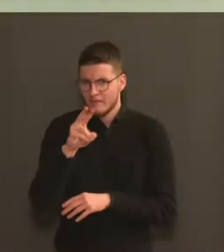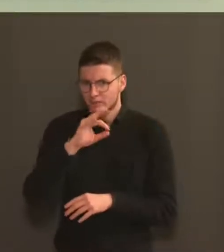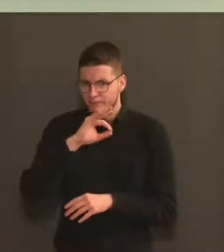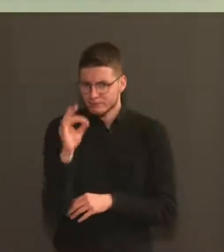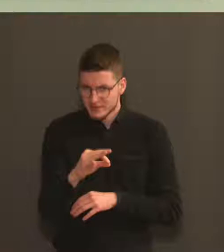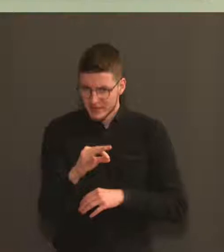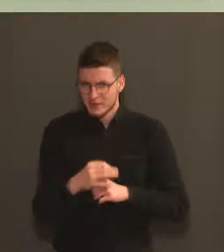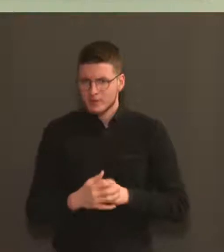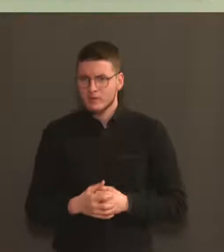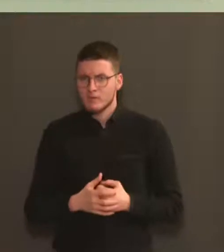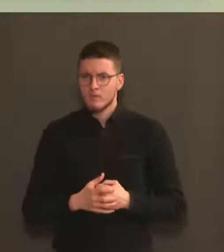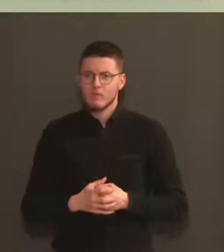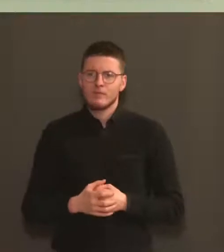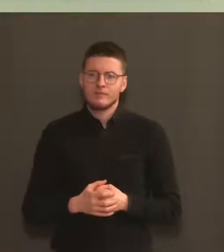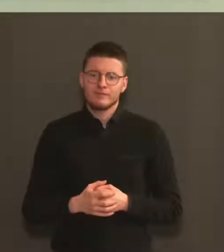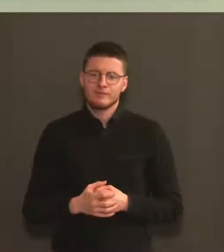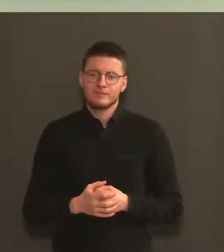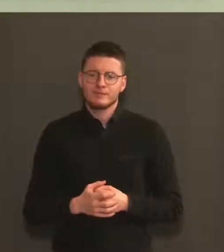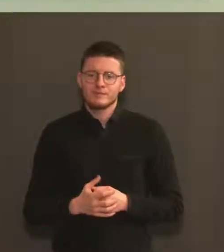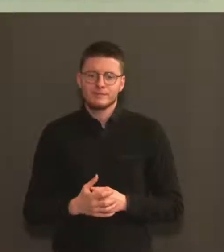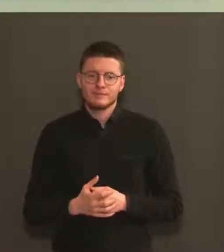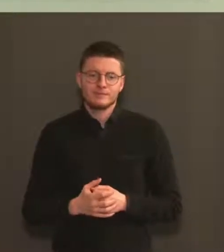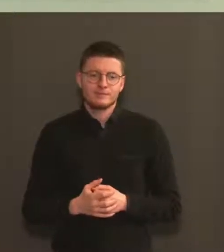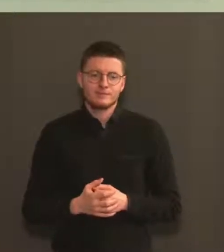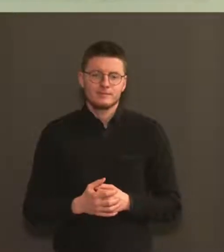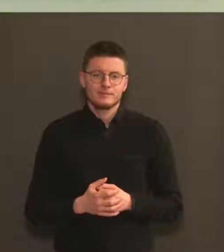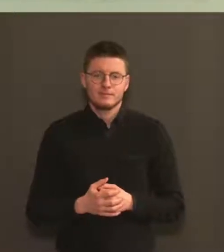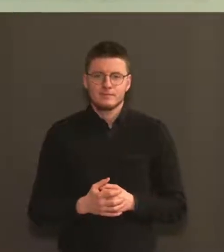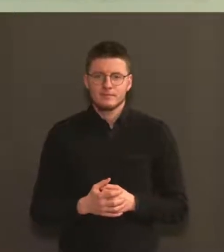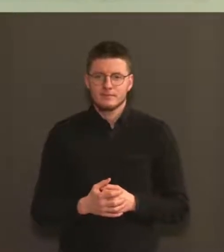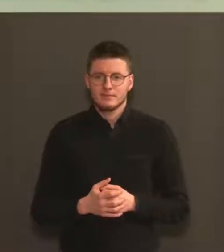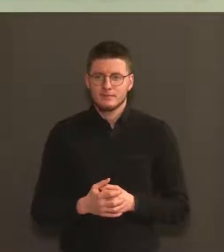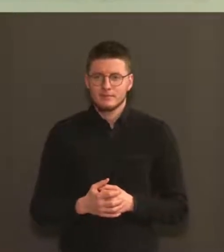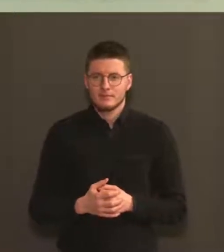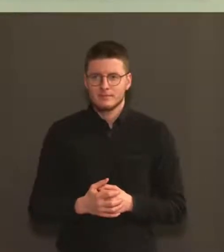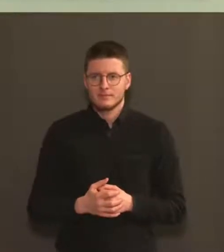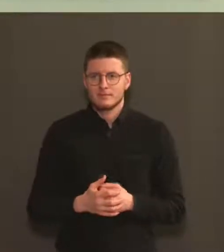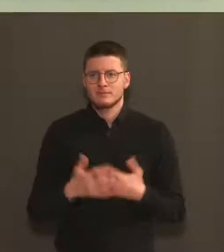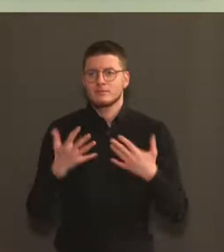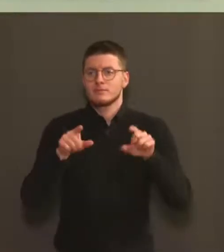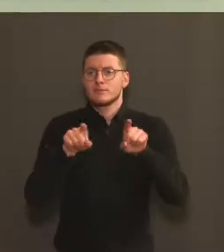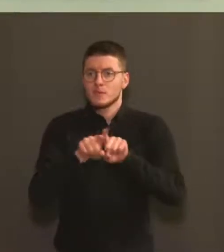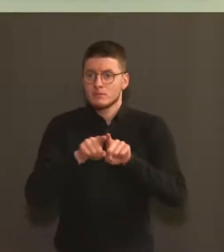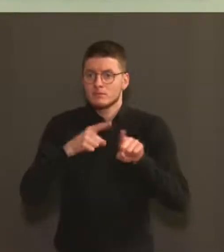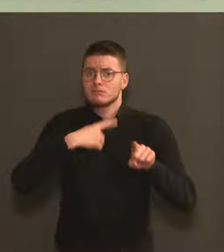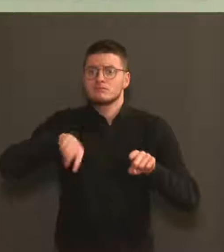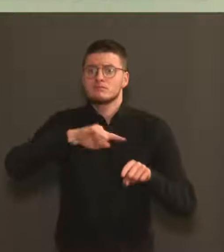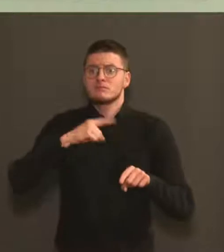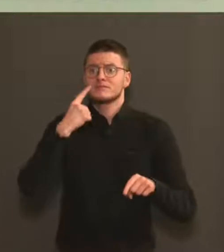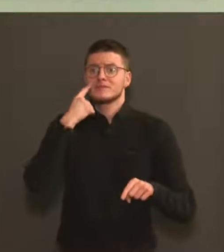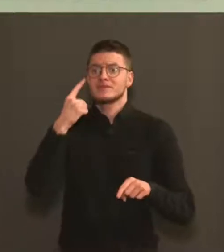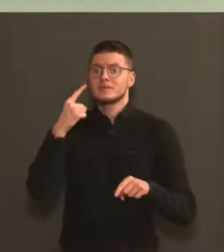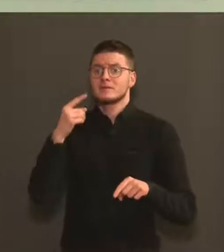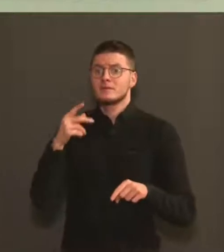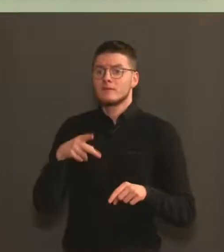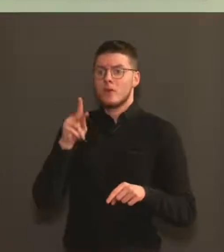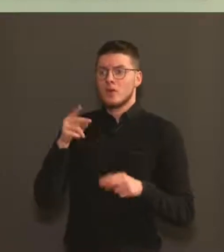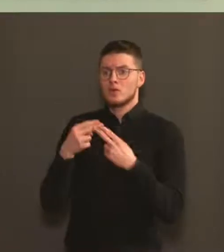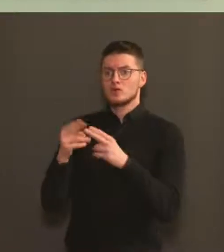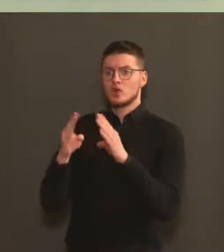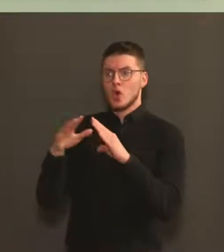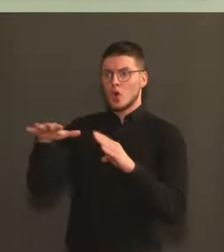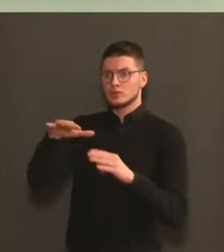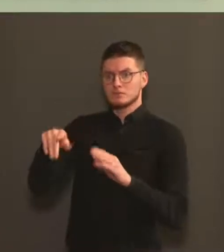dan de week ervoor. En opnieuw zien we dat de daling zich vooral voordoet in de woonzorgcentra, waar het aantal